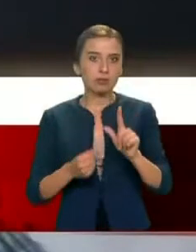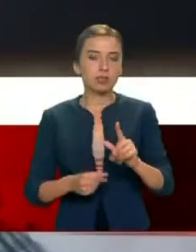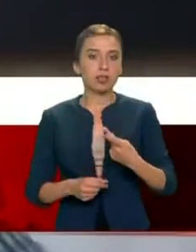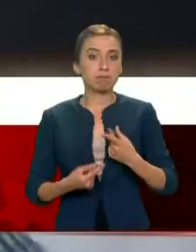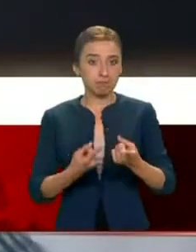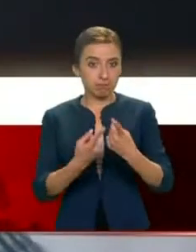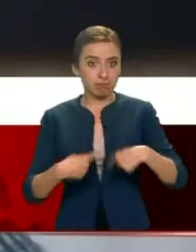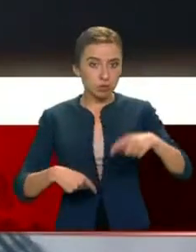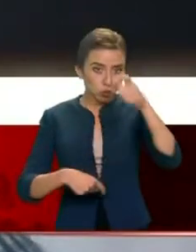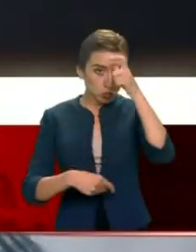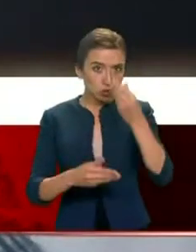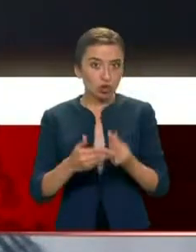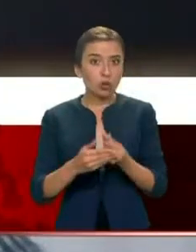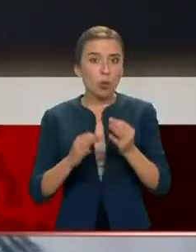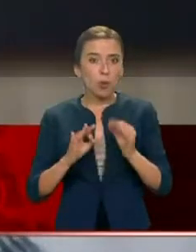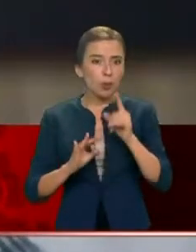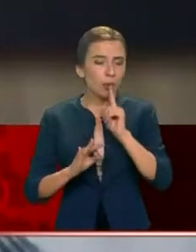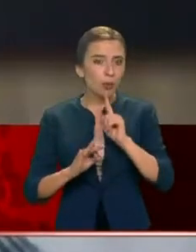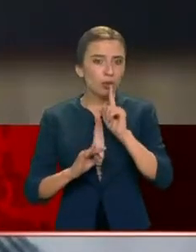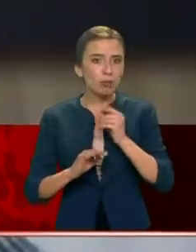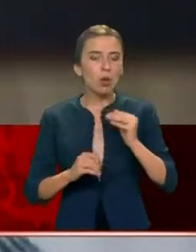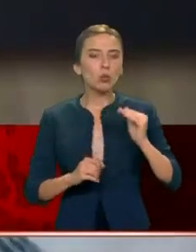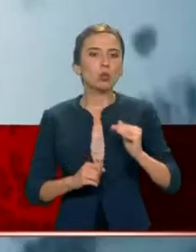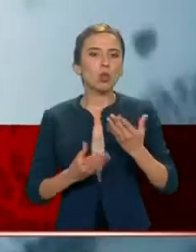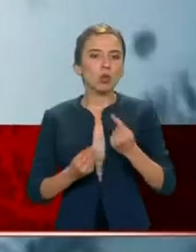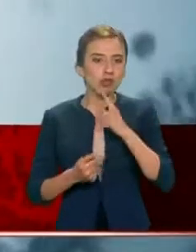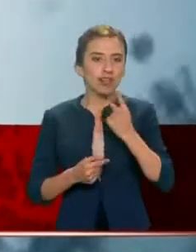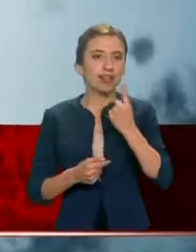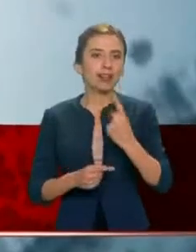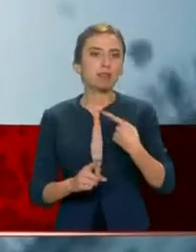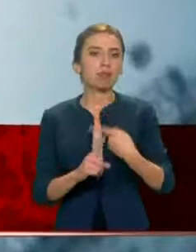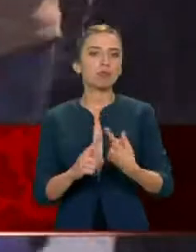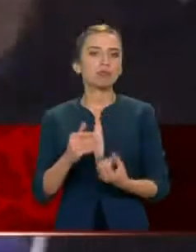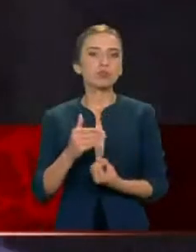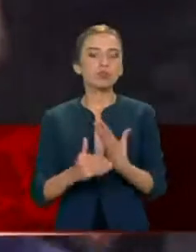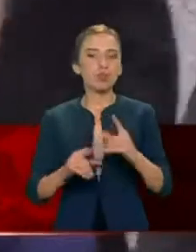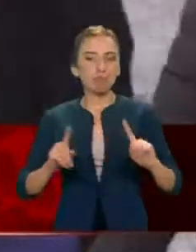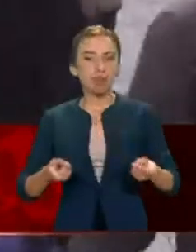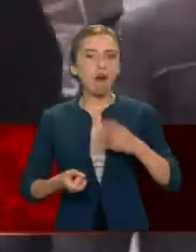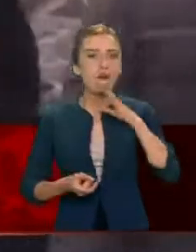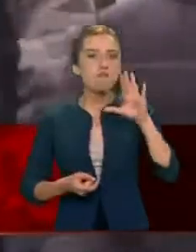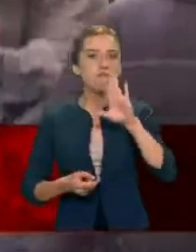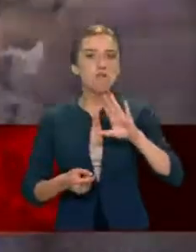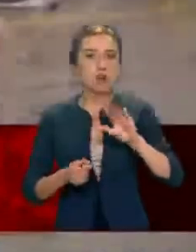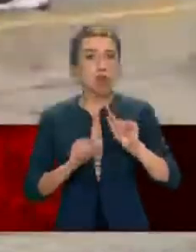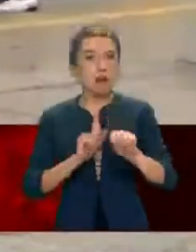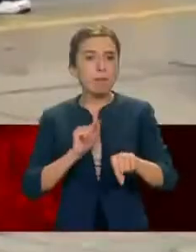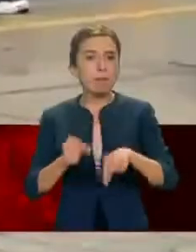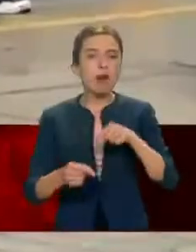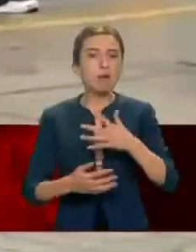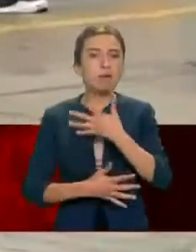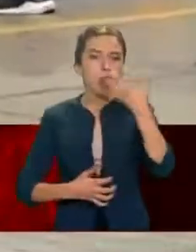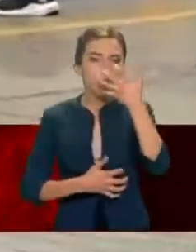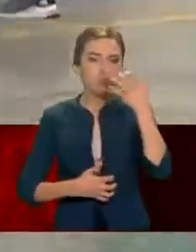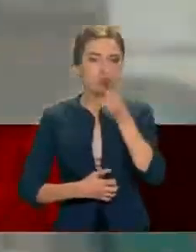Bizim ülkemizde de görülebilirme ihtimalin olduğunu ama düşük olduğunu söylüyorduk. İlk vakada tespit edildi. Avrupa'yı etkisi altına alan maymun çiçeği